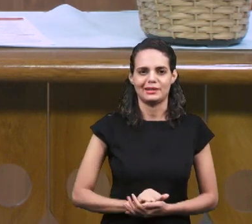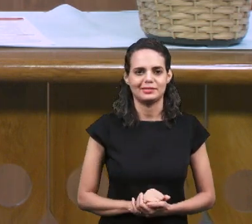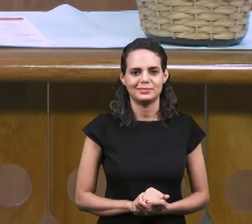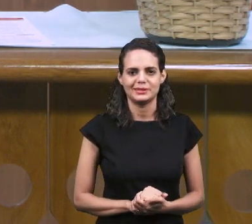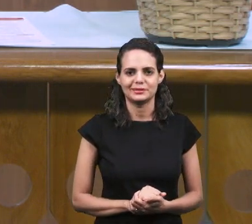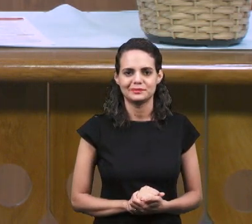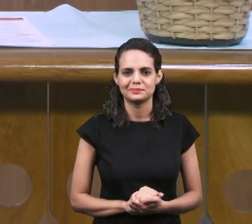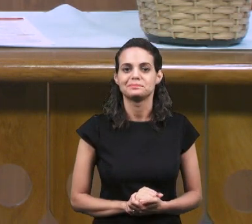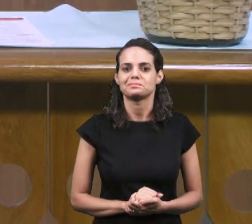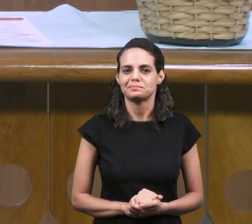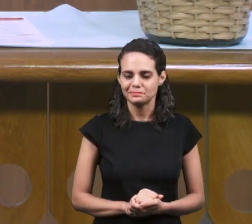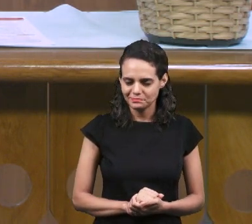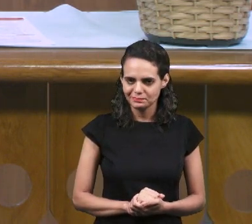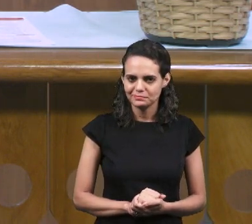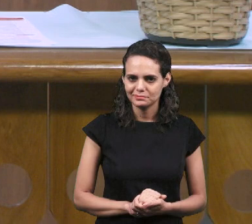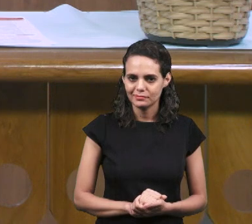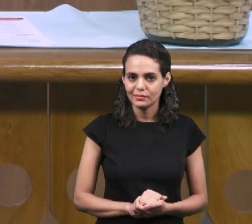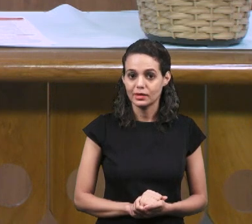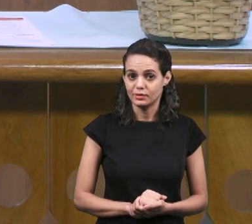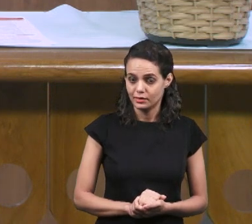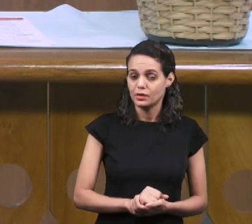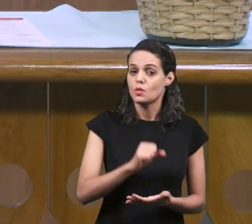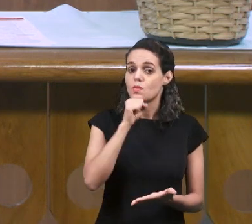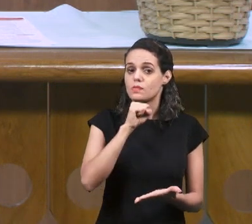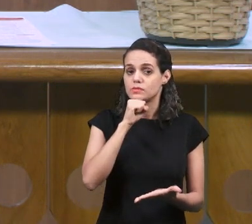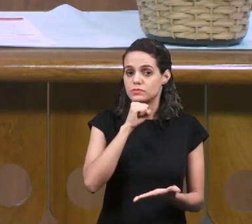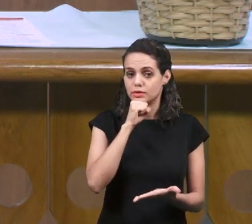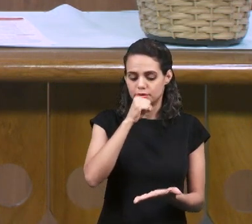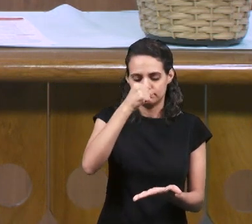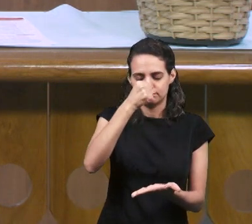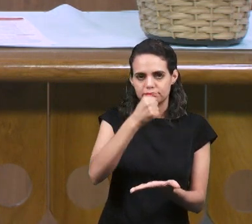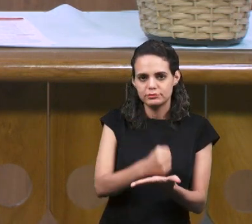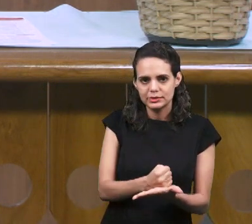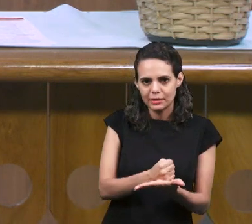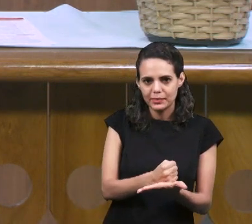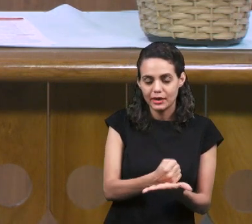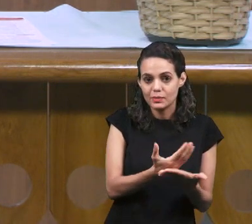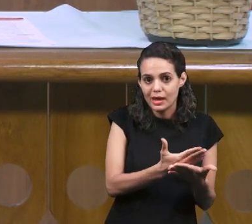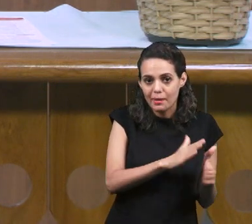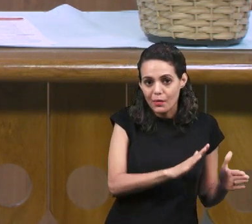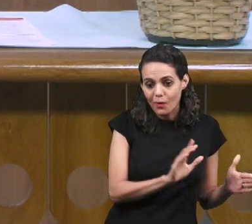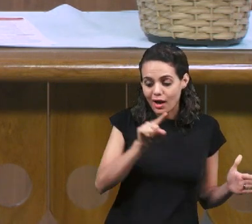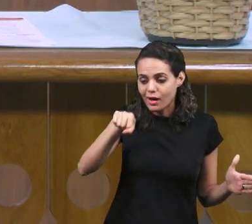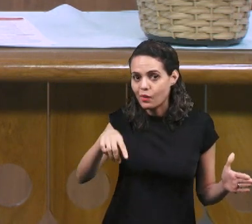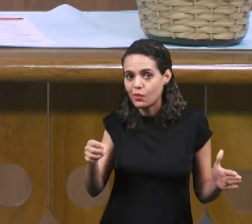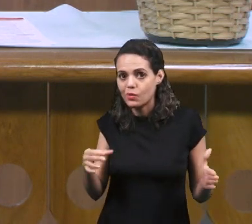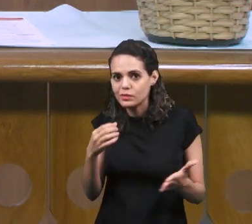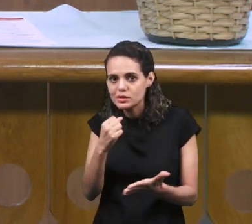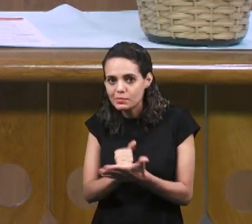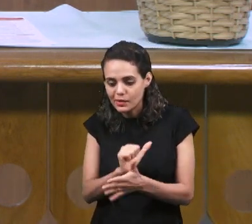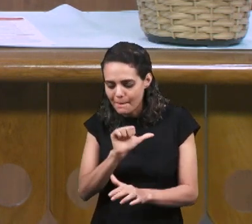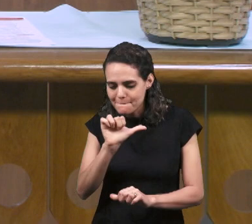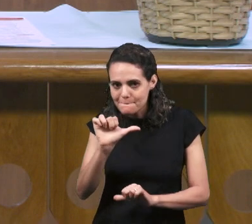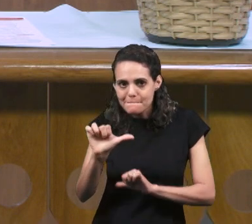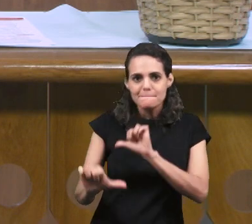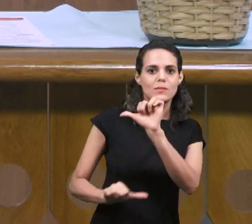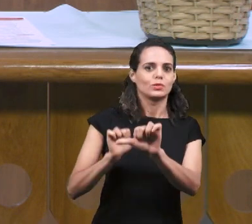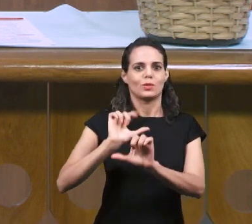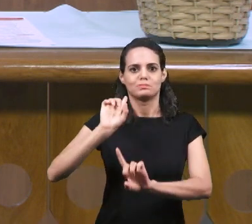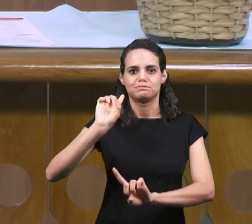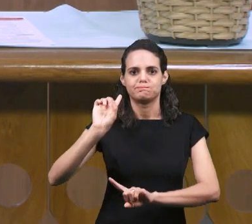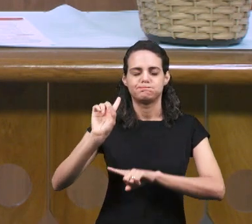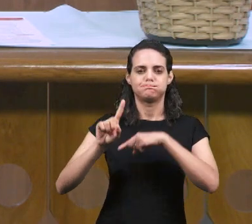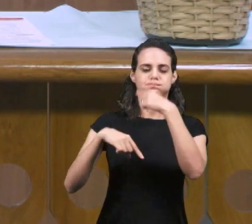donc cette période de l'Ancien Testament passé, donc le changement était total, parce que ce n'était plus